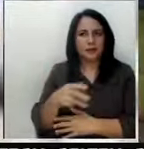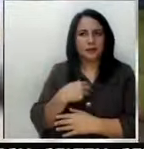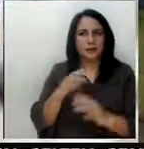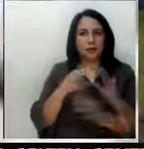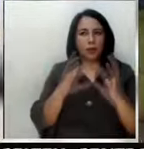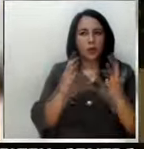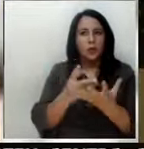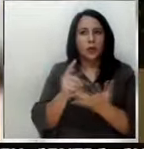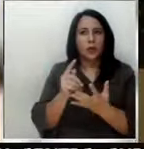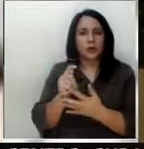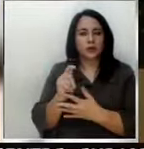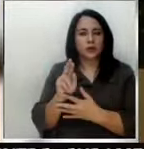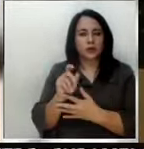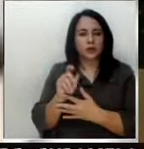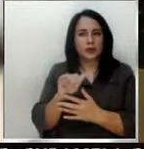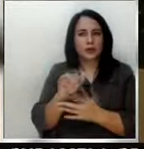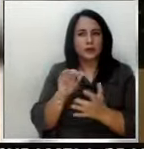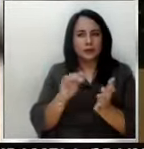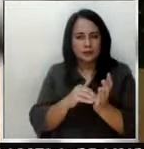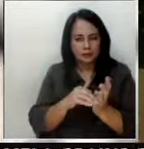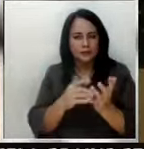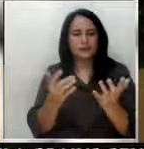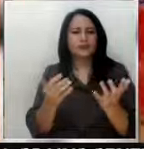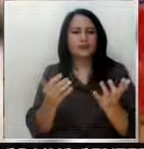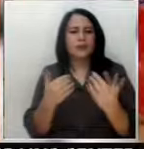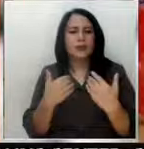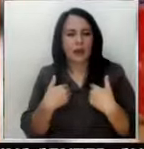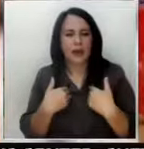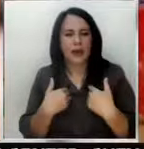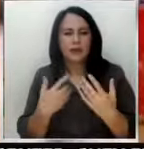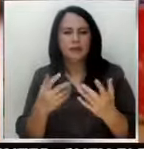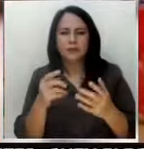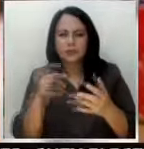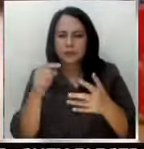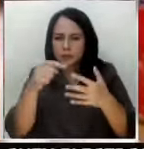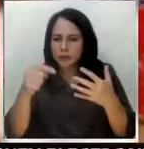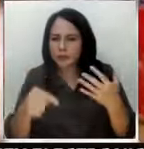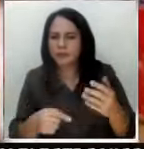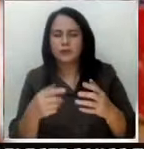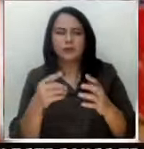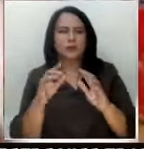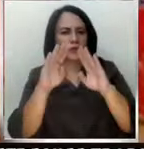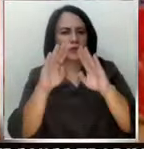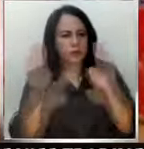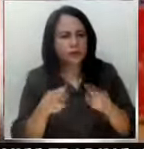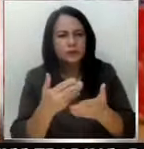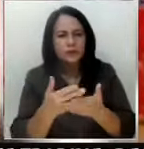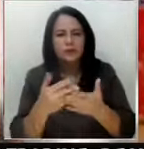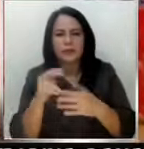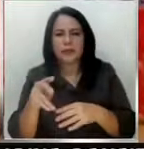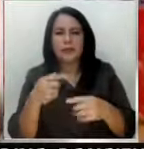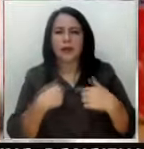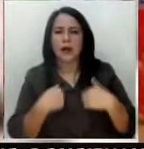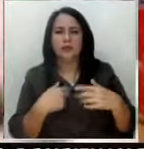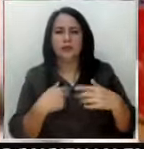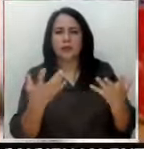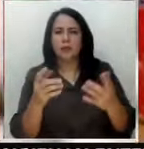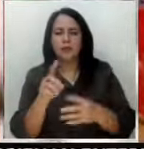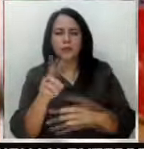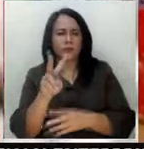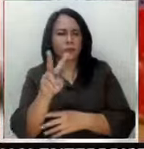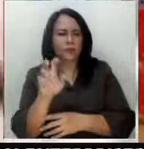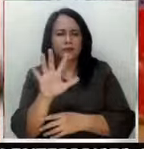pa rin choices para sa inyong mga Christmas shopping needs. We have over 250 merchants and some of them